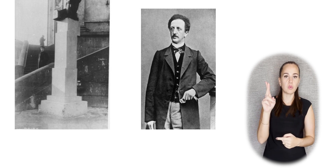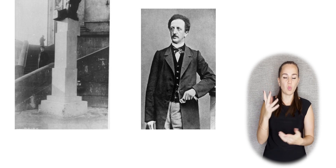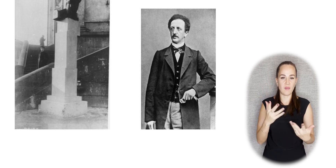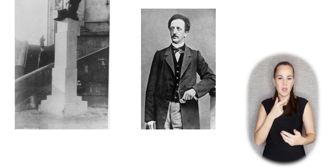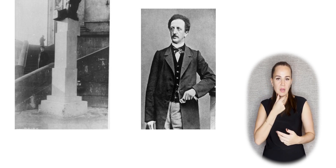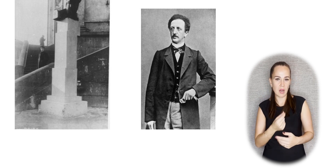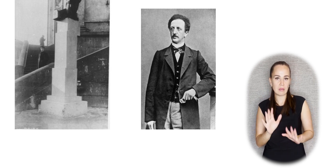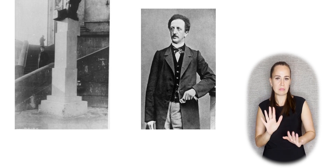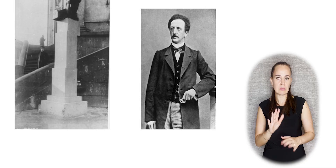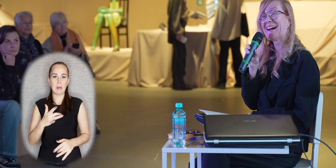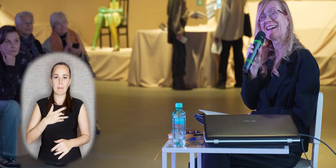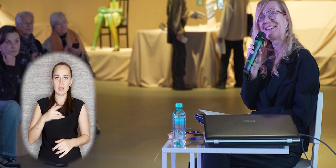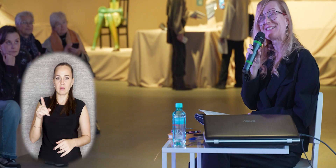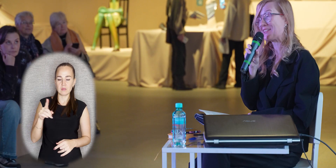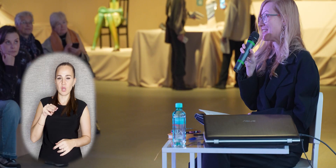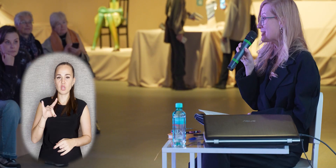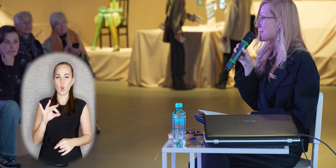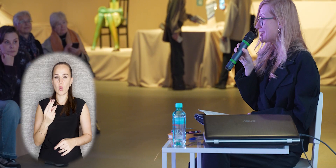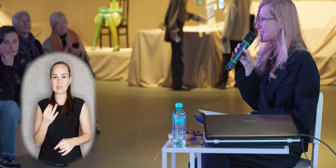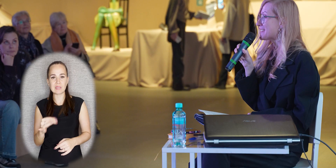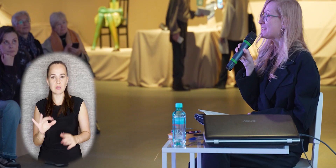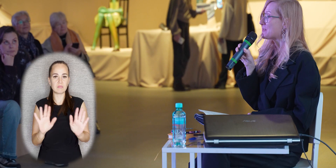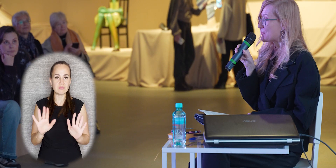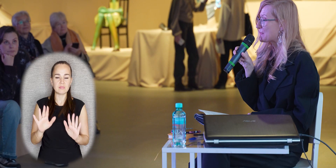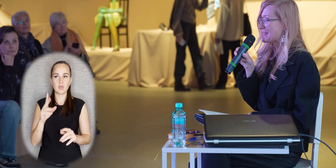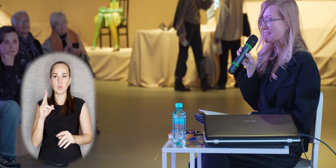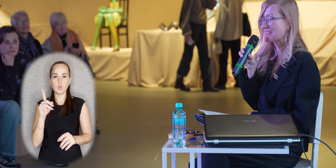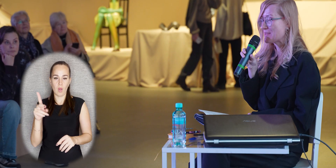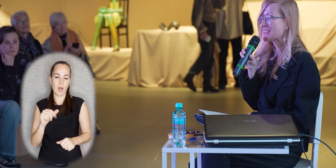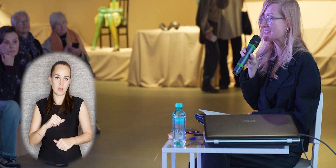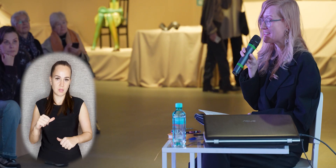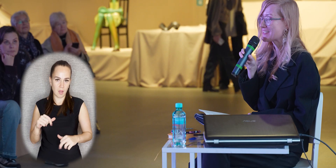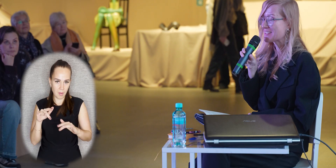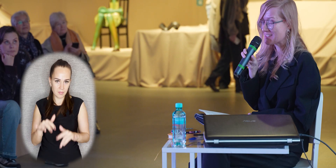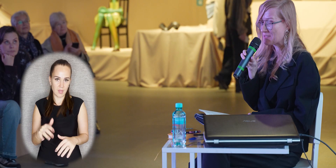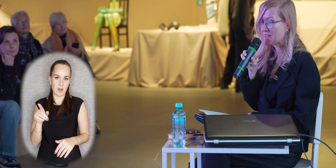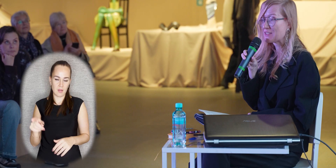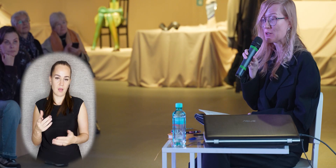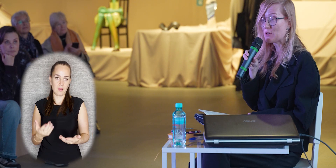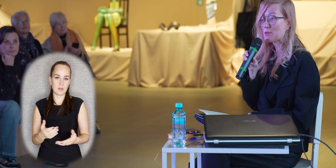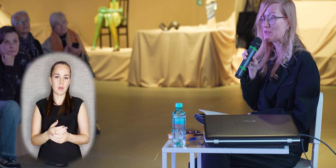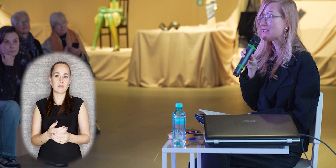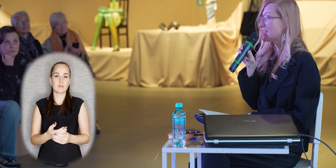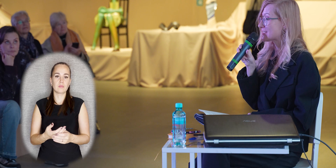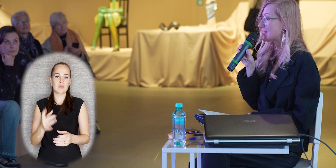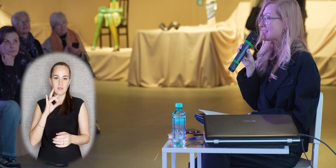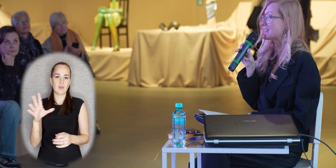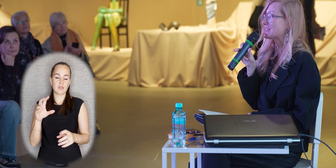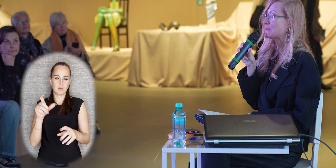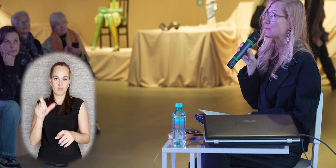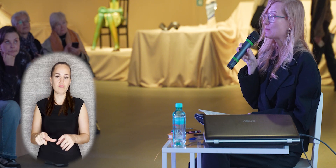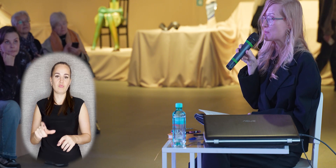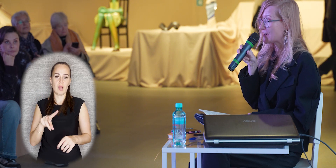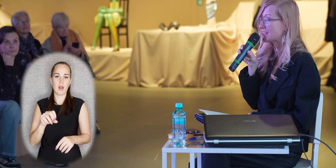Троцкий», говорит ему второй. А на самом деле это немецкий социалист Лассаль. Но весь эффект